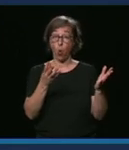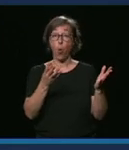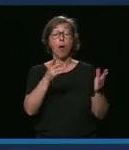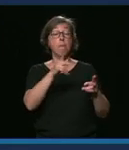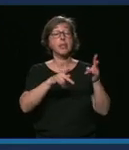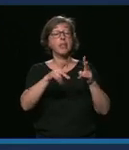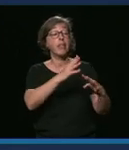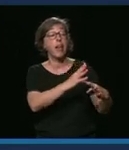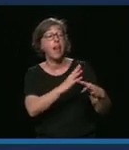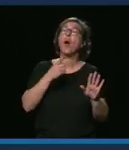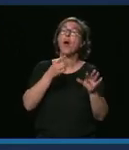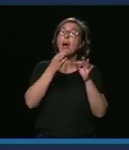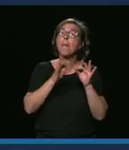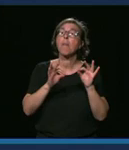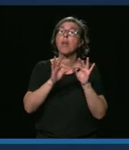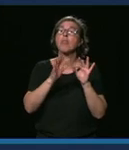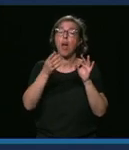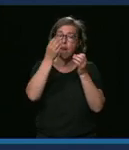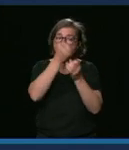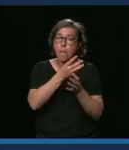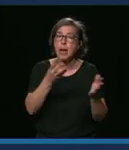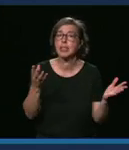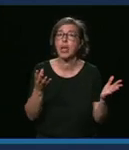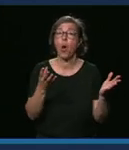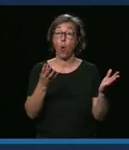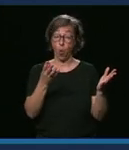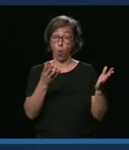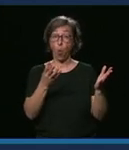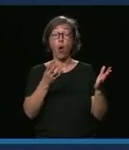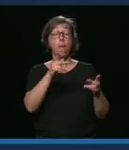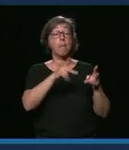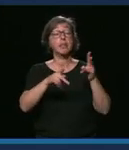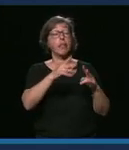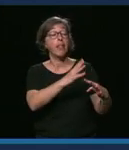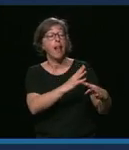mesures et non de leur en enlever. Aux usagers par toutes sortes de mesures et non de leur en enlever.